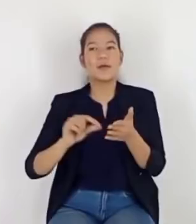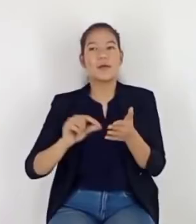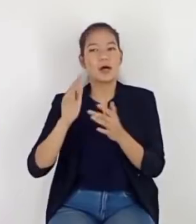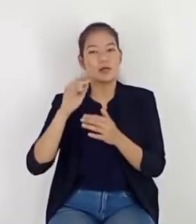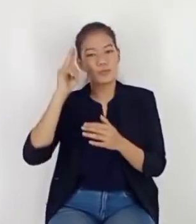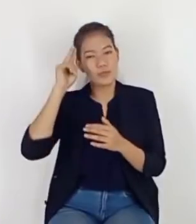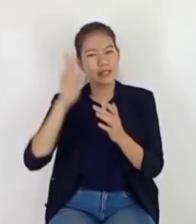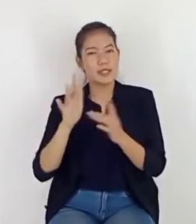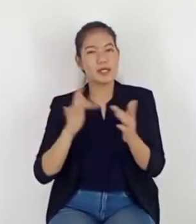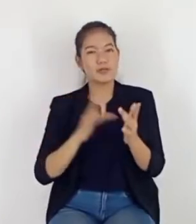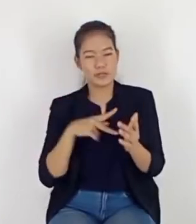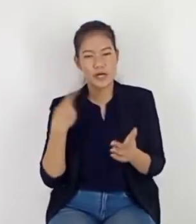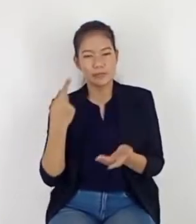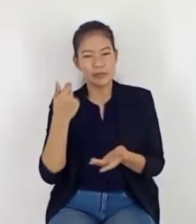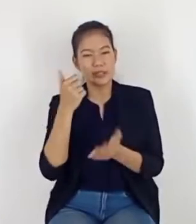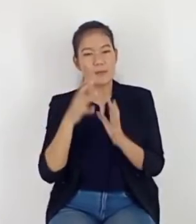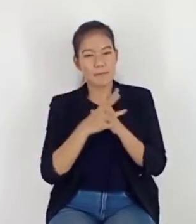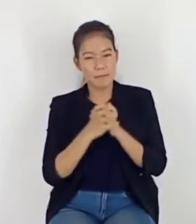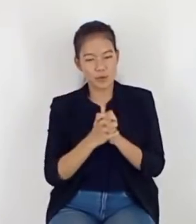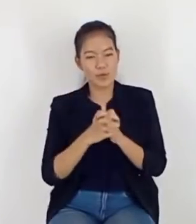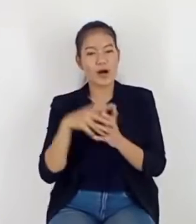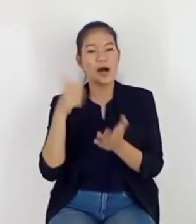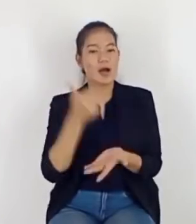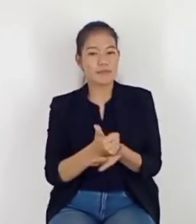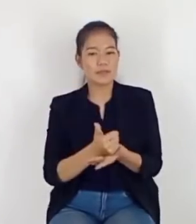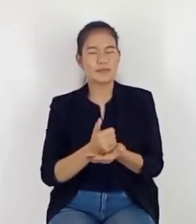Yesus kami berdoa. Amin.